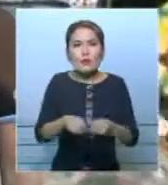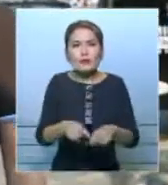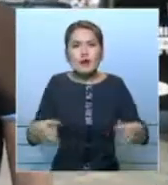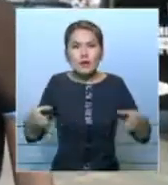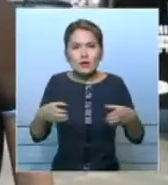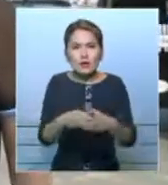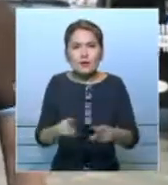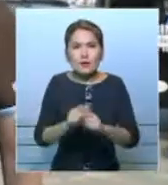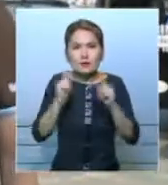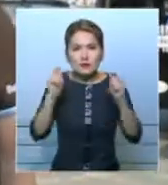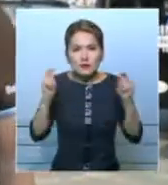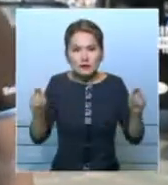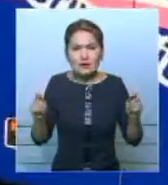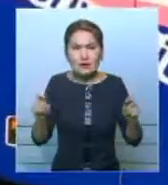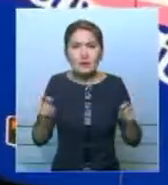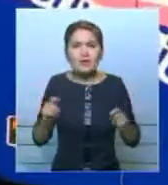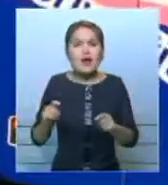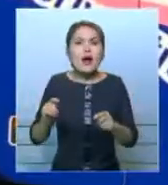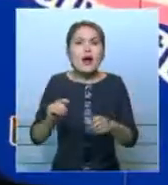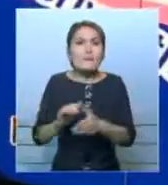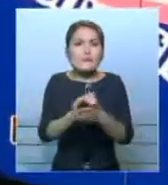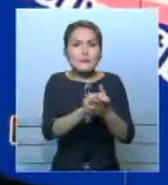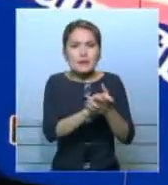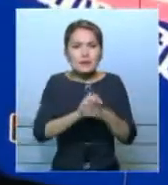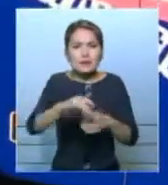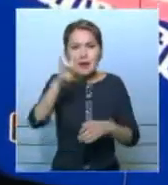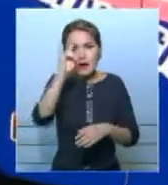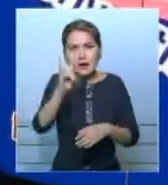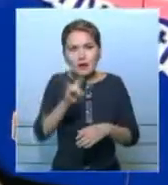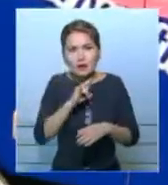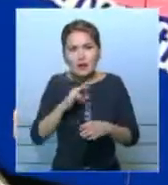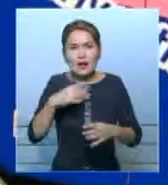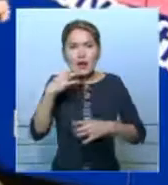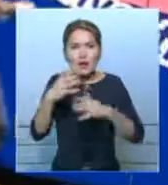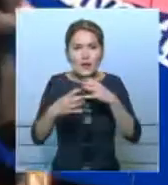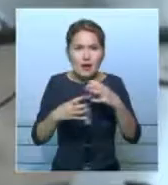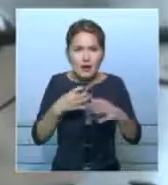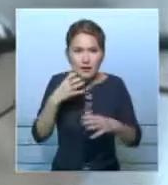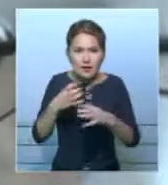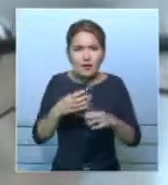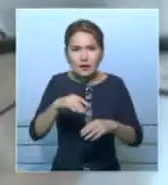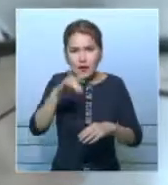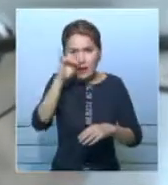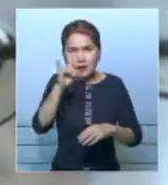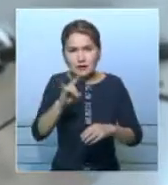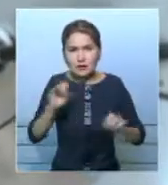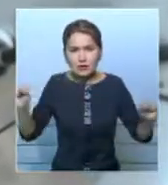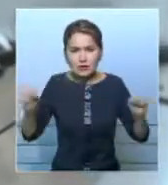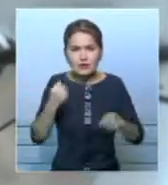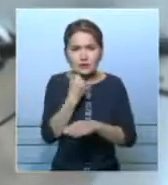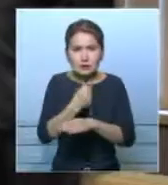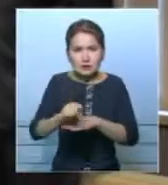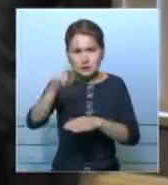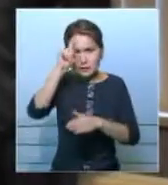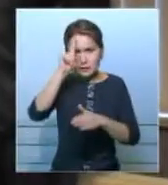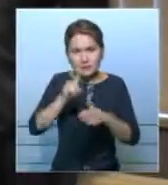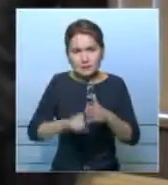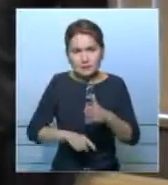команда құрудағы мақсат бейбітшілікті ту еткен Қазақстанды халықаралық аренада таныту, дейді шабан дос.